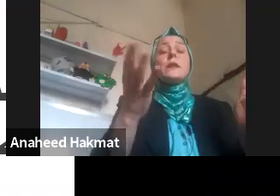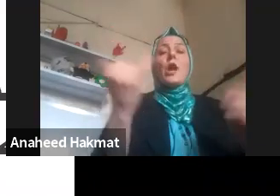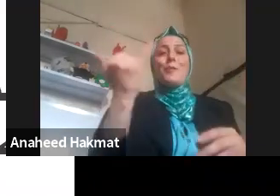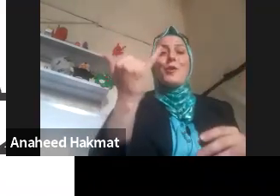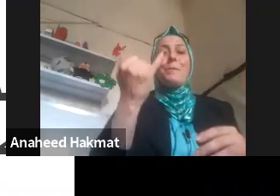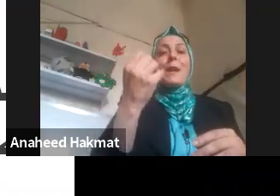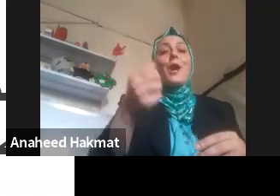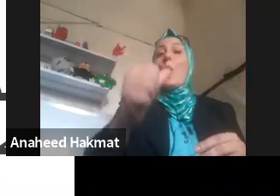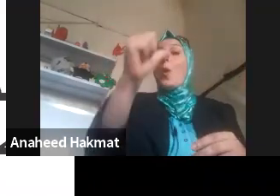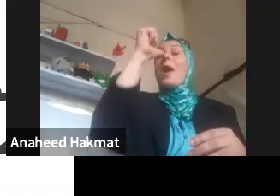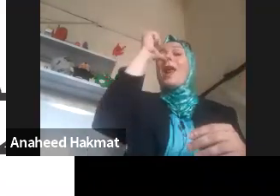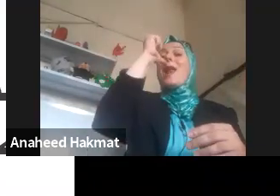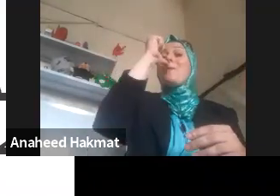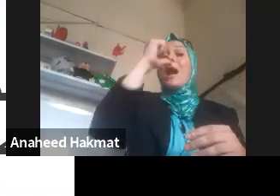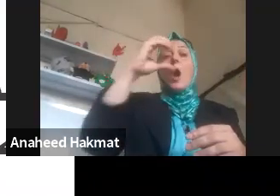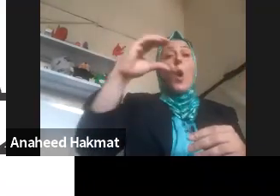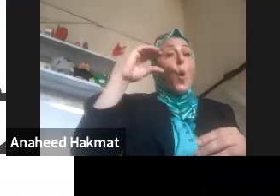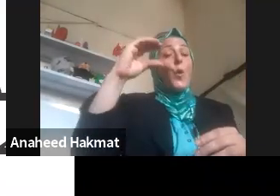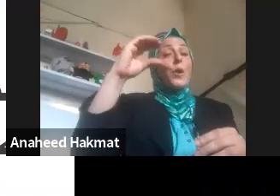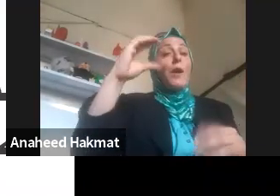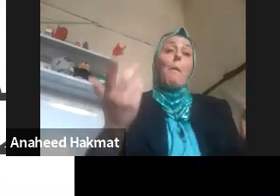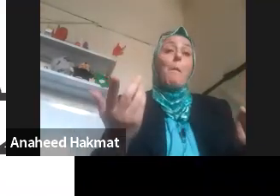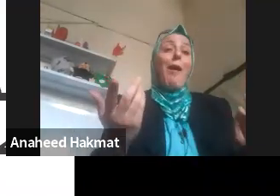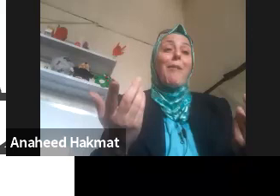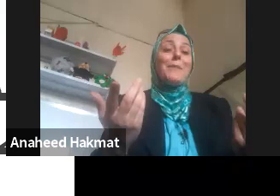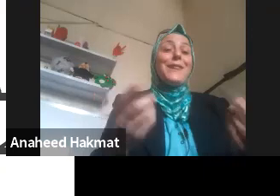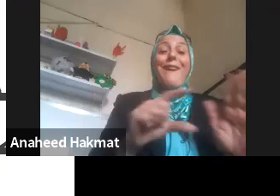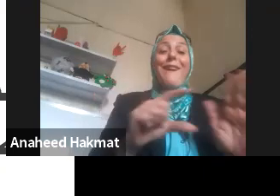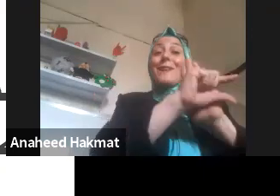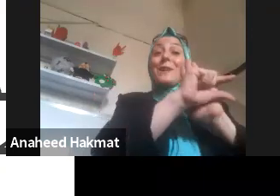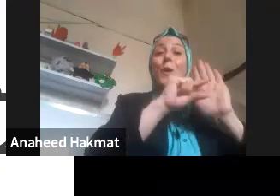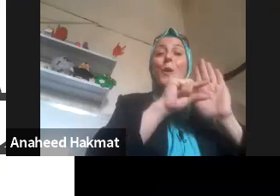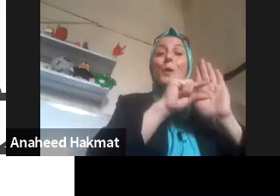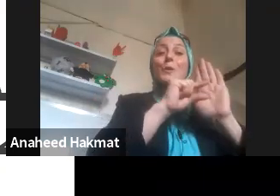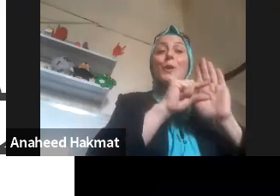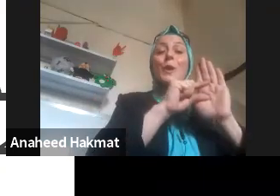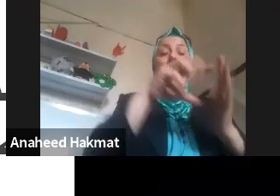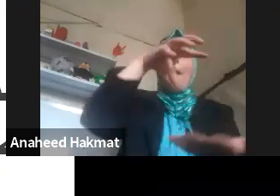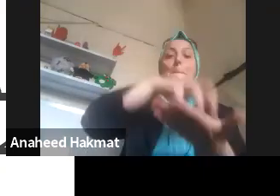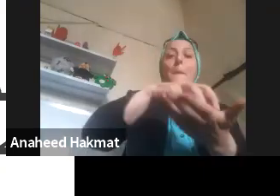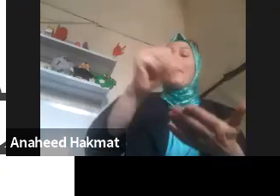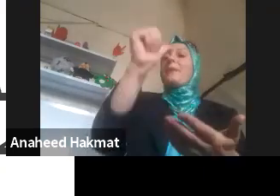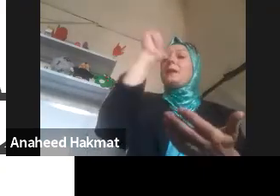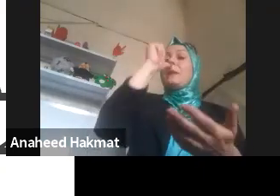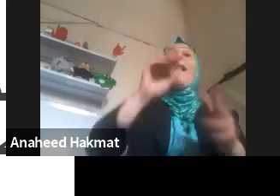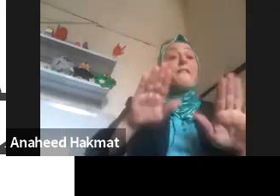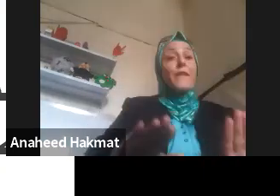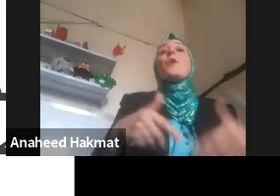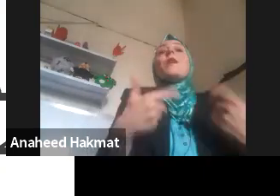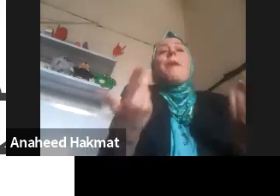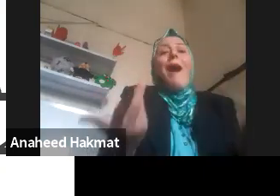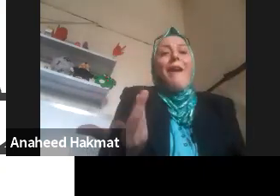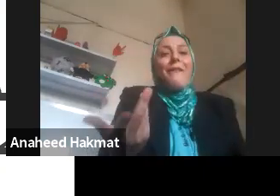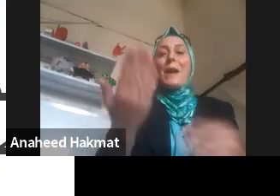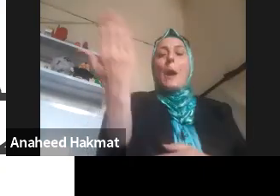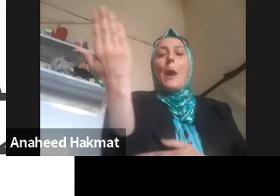صرنا منتبهين إلها ومشتغلين بخصوصها، اللي هي قضية محطات المياه، قديش توفرها نسبة الأطفال لنسبة المحطات، إذا هي